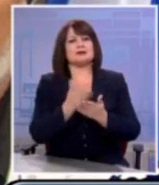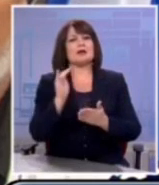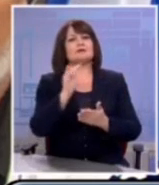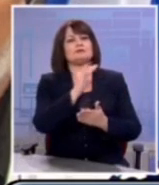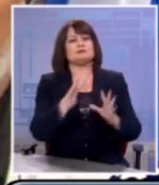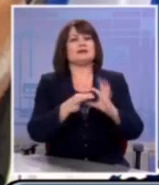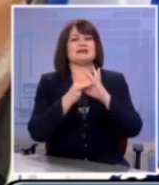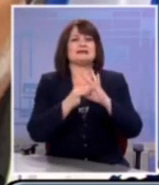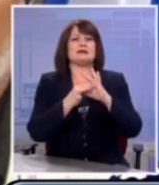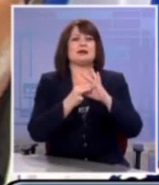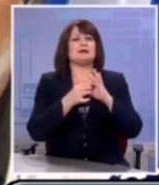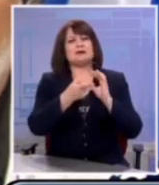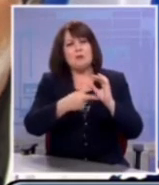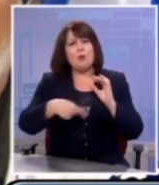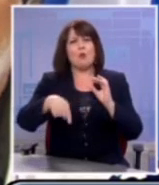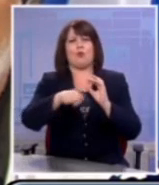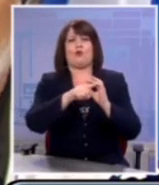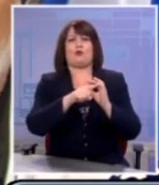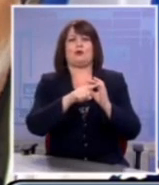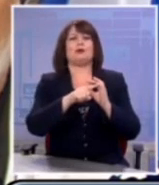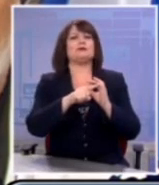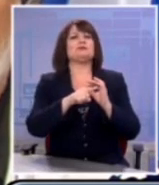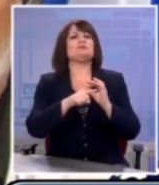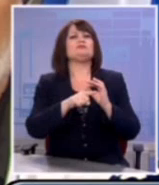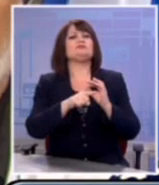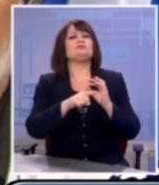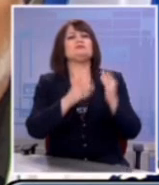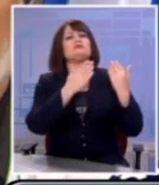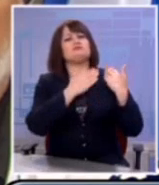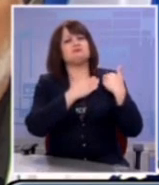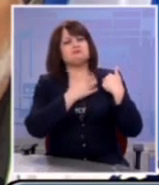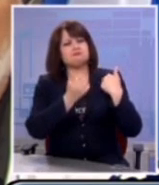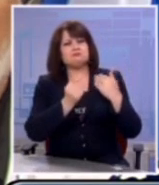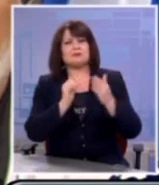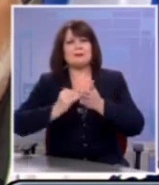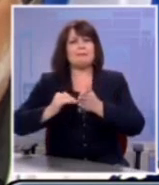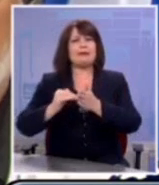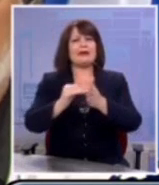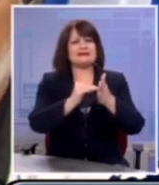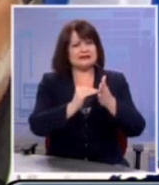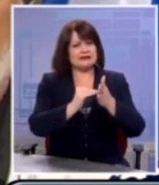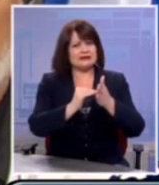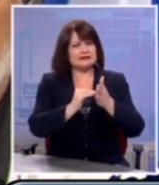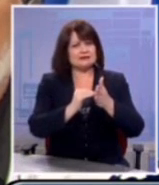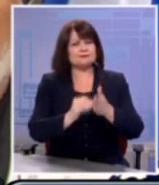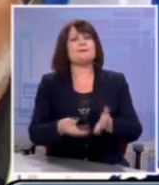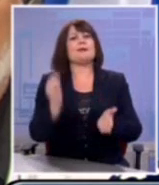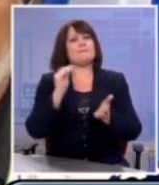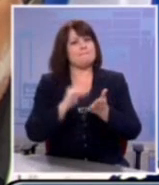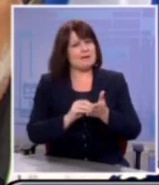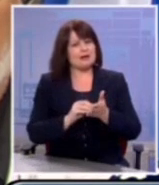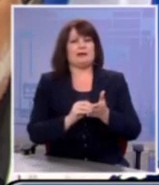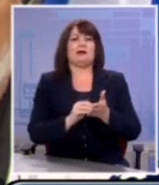συνεργασία από όλες τις συναρμόδιες υπηρεσίες και θα